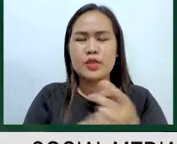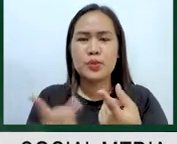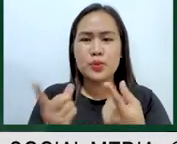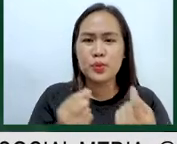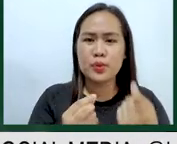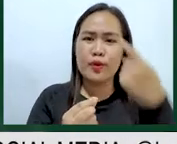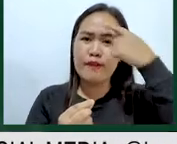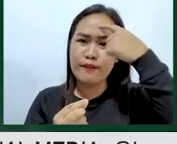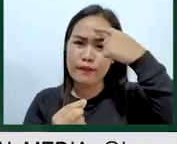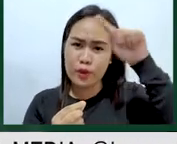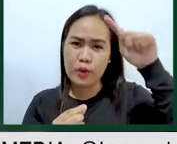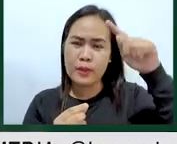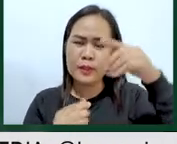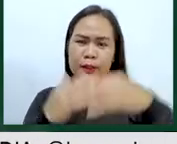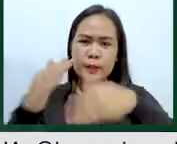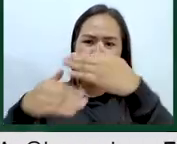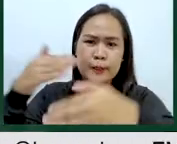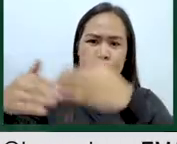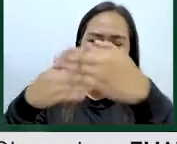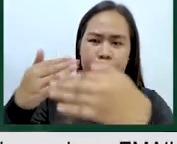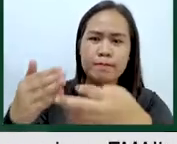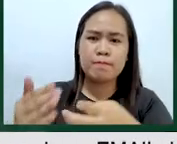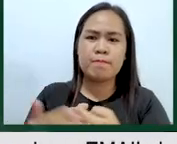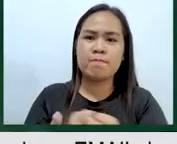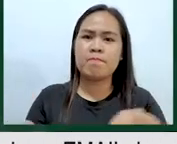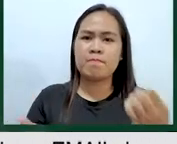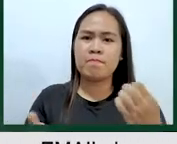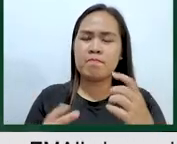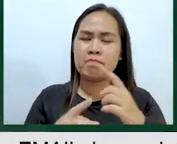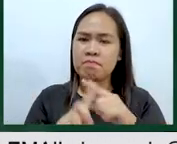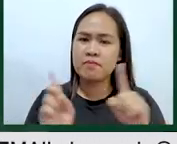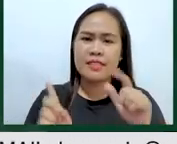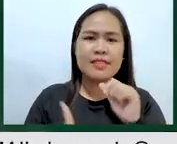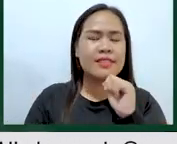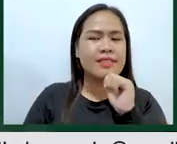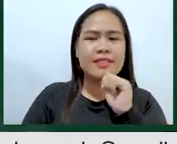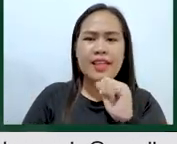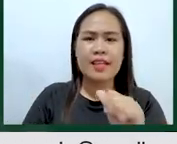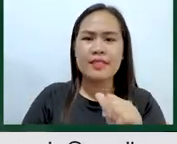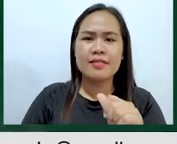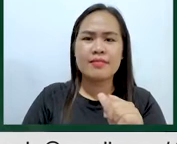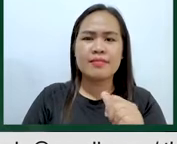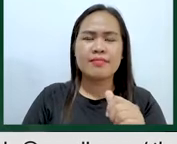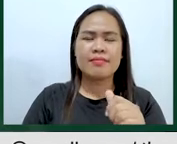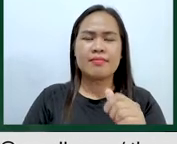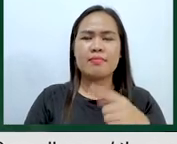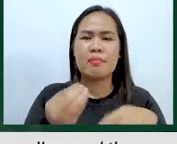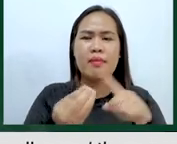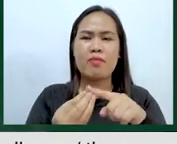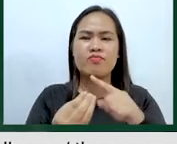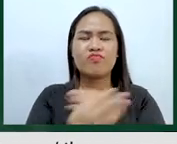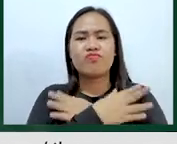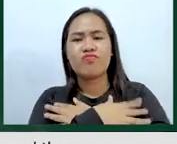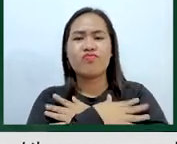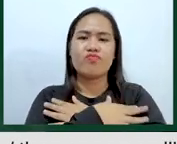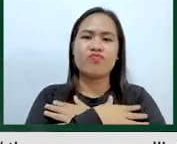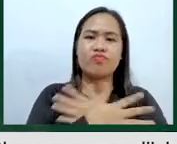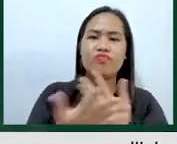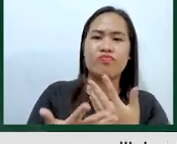Kailangan lang gawin ito ng business sector also dahil para tumakbo na ang ekonomiya, no. Pero hindi nangangahulugan na ito